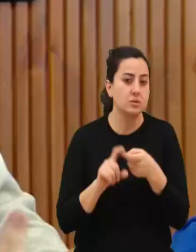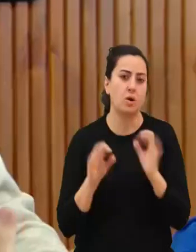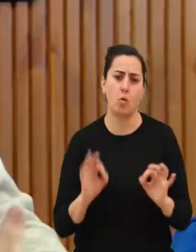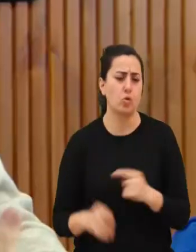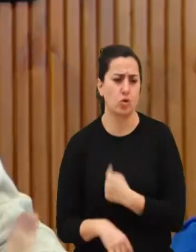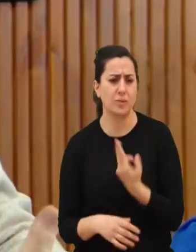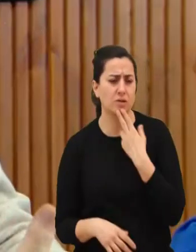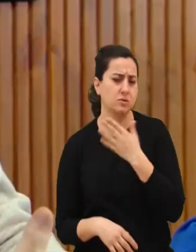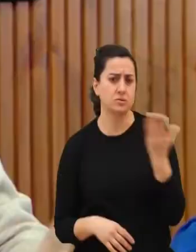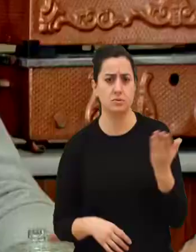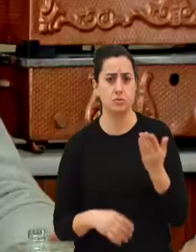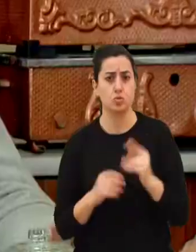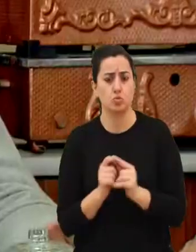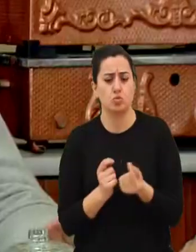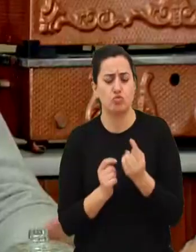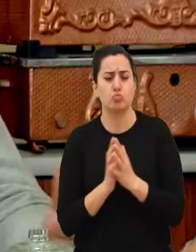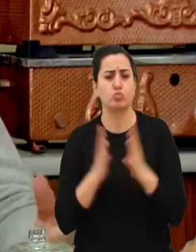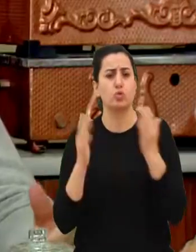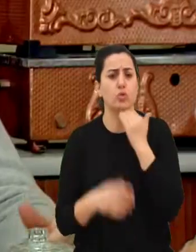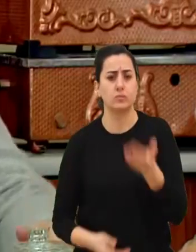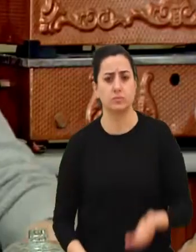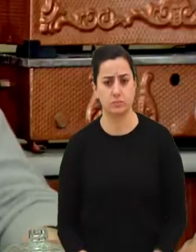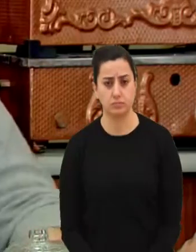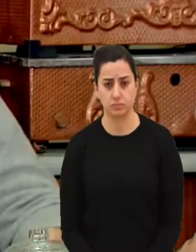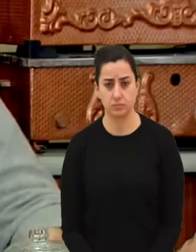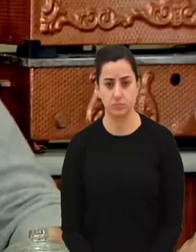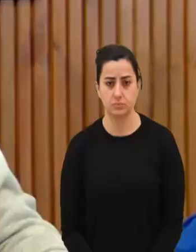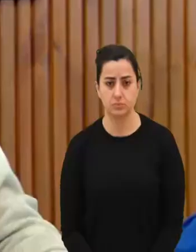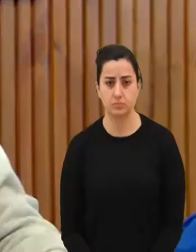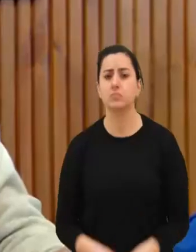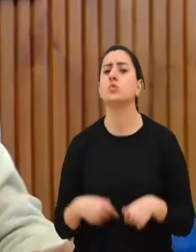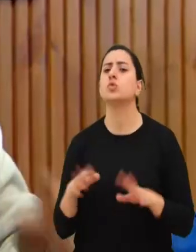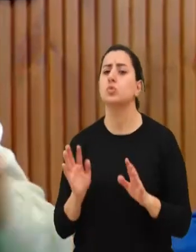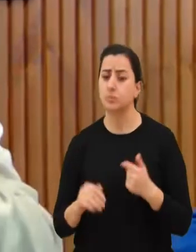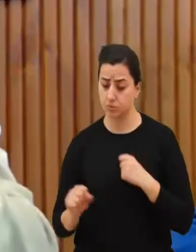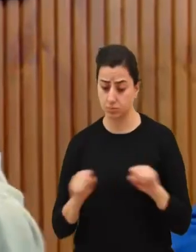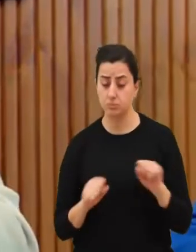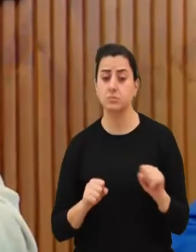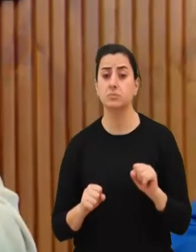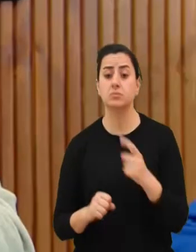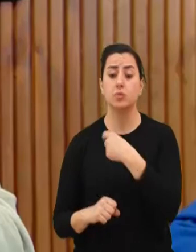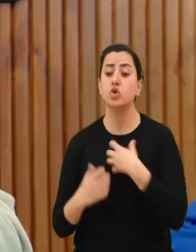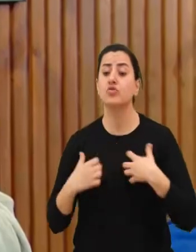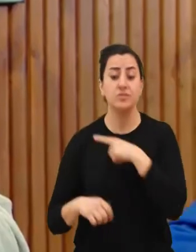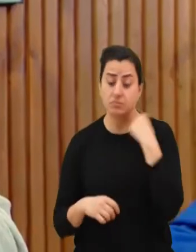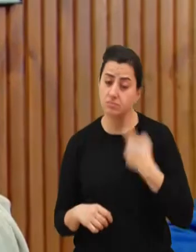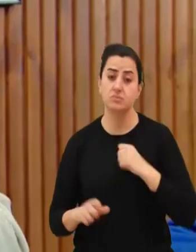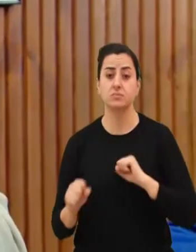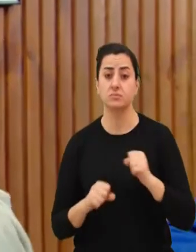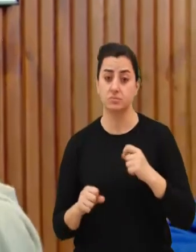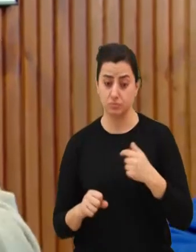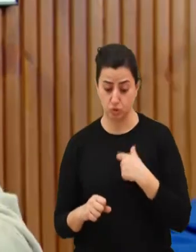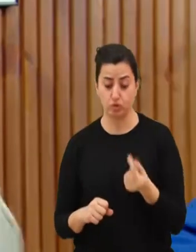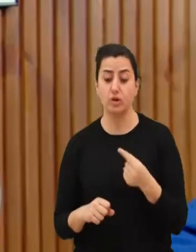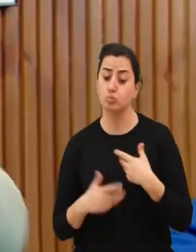bu ya. Böyle ufak bir şey büyütmeyin ya. Mesele haline getirmeyin ya. Yok yok yok. Bu insanlık için küçük ama